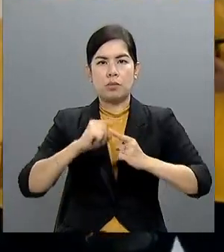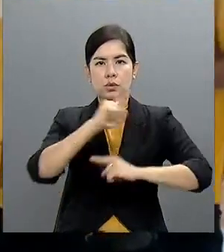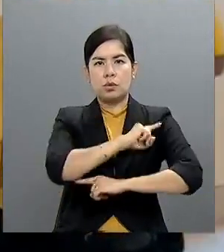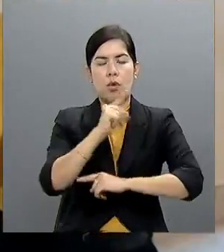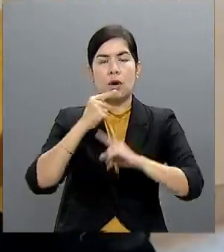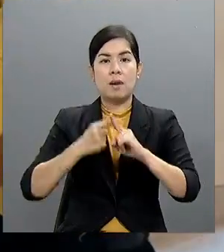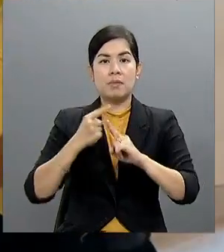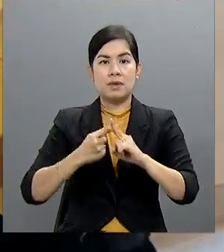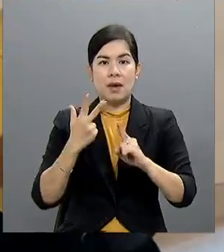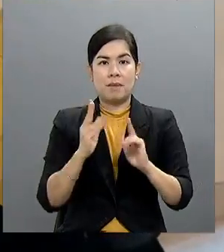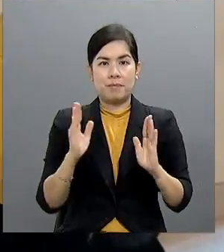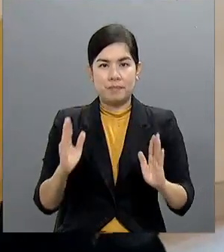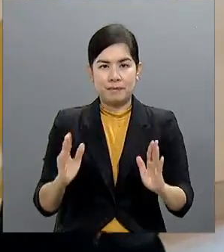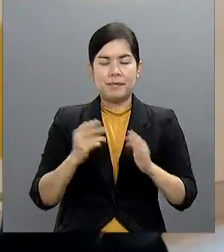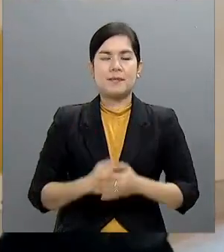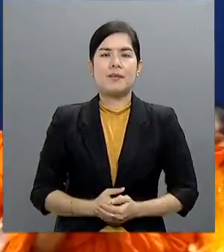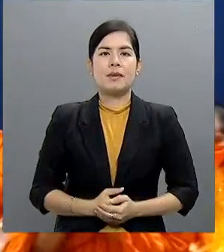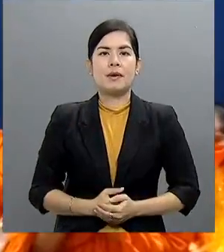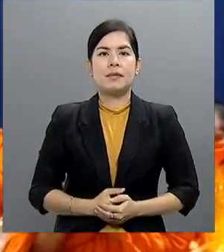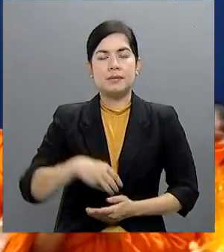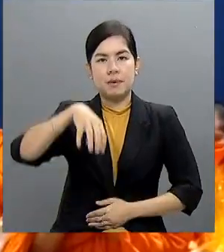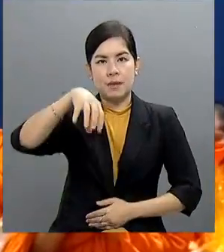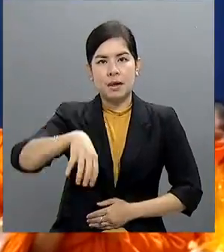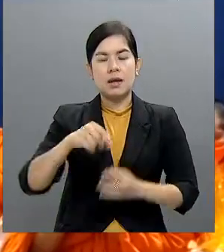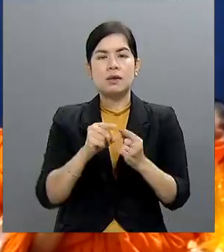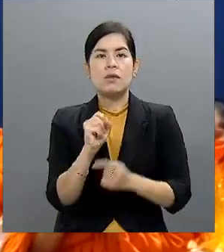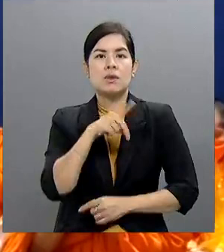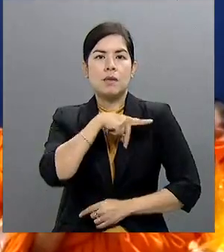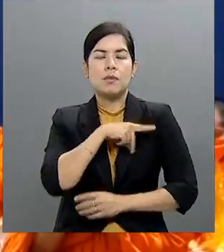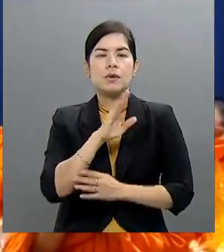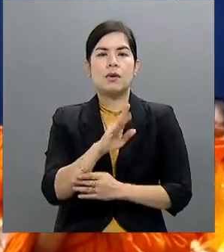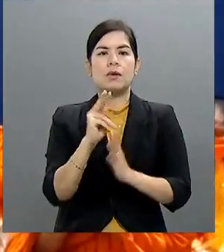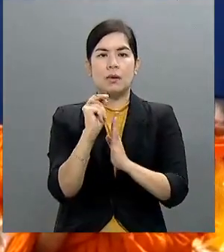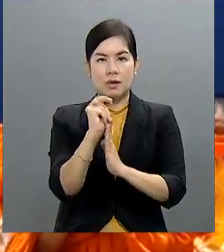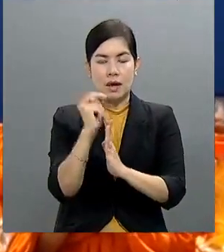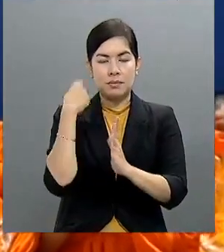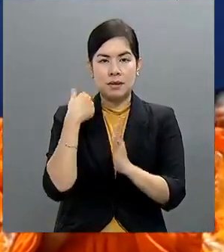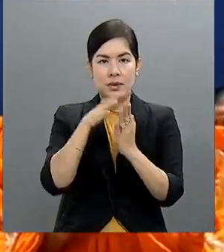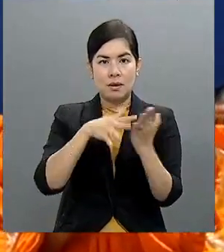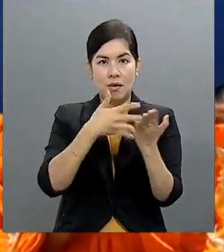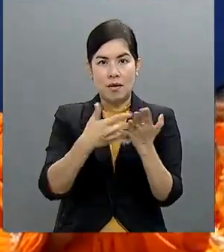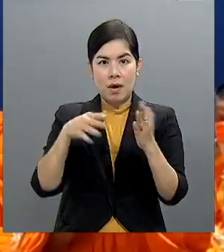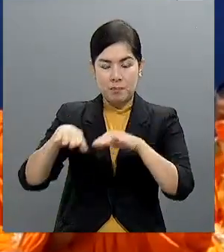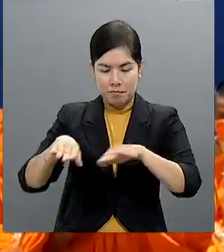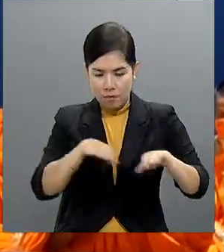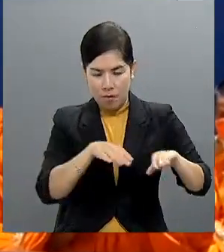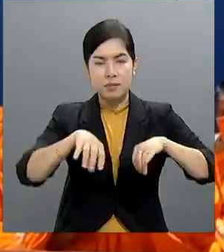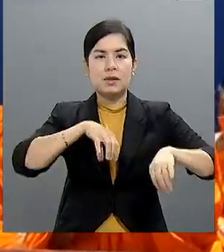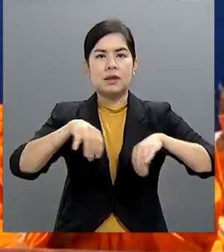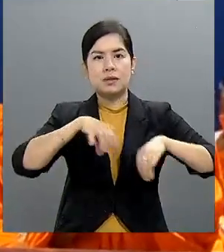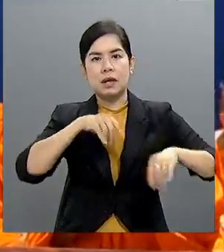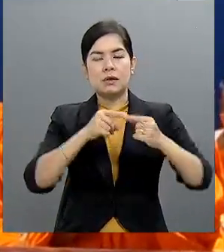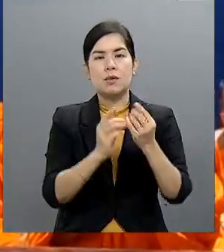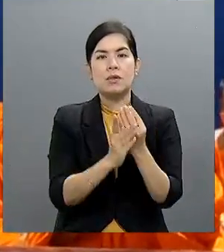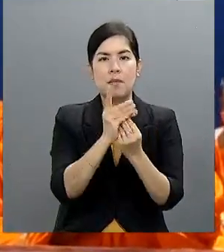สำนักงานพระพุทธศาสนาจังหวัดน่านเตรียมความพร้อมกำหนดจัดกิจกรรมจัดงานสัปดาห์ส่งเสริมพระพุทธศาสน